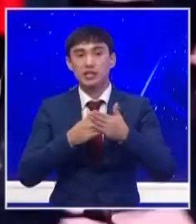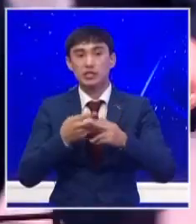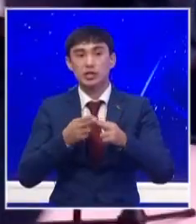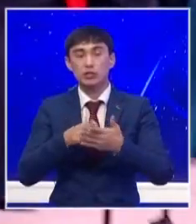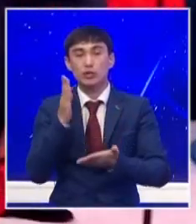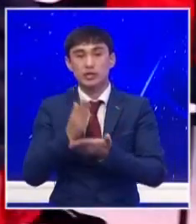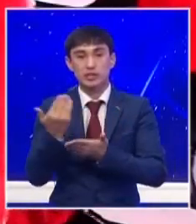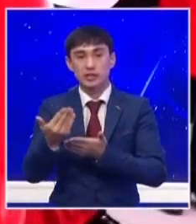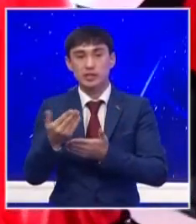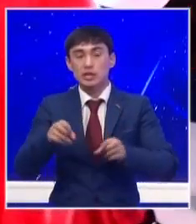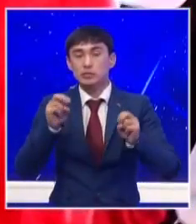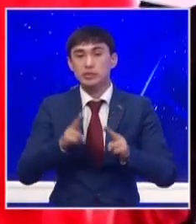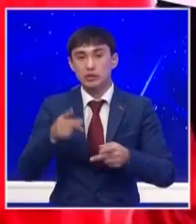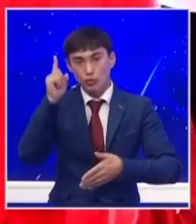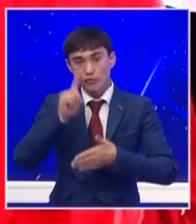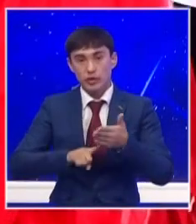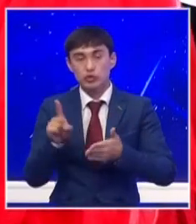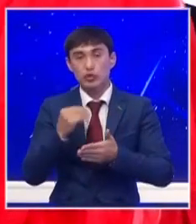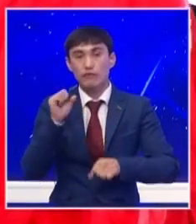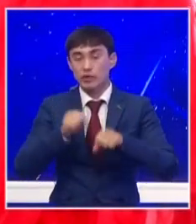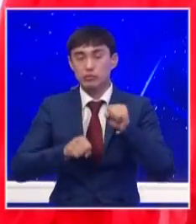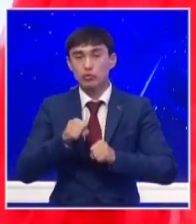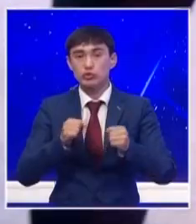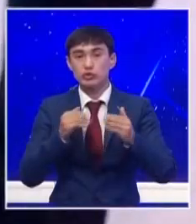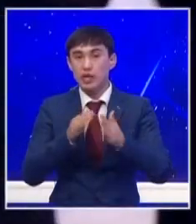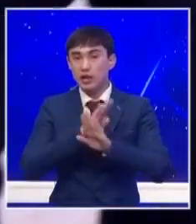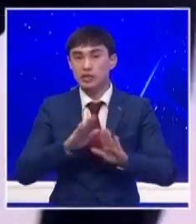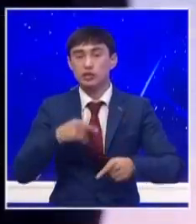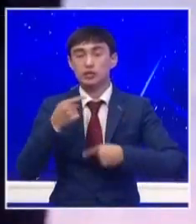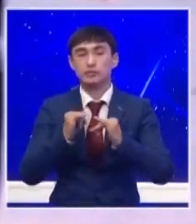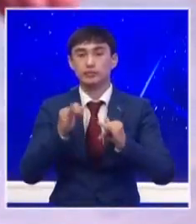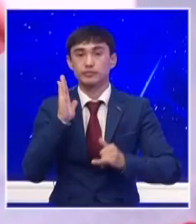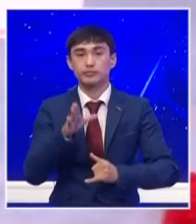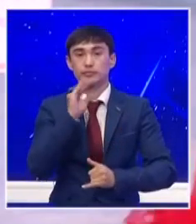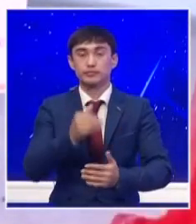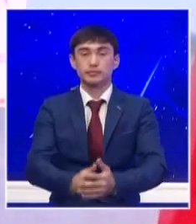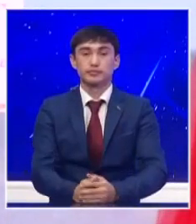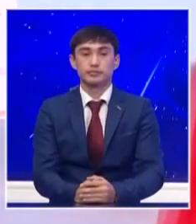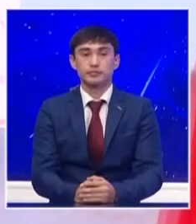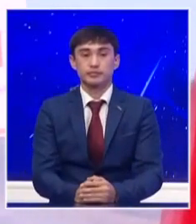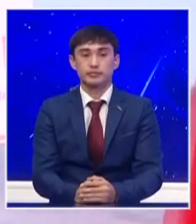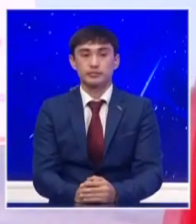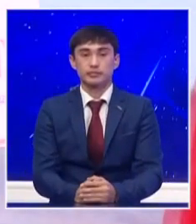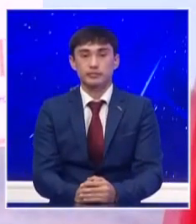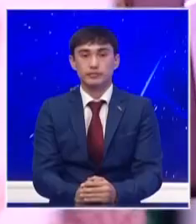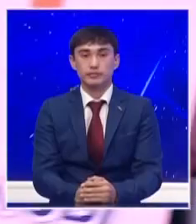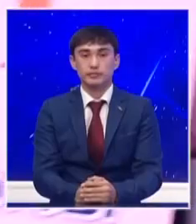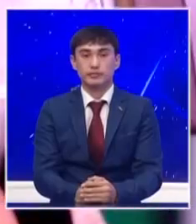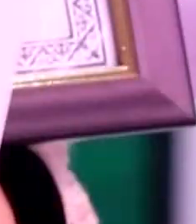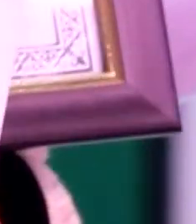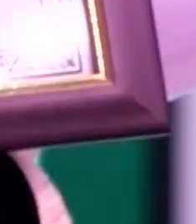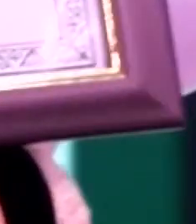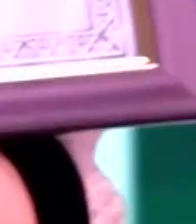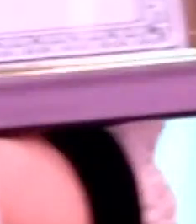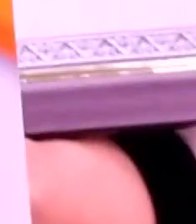которые они имеют специалист уверены что их возможности не ограничены Карина закриева кунс нурмухаметова мият ка дарбаза